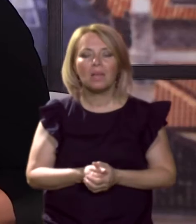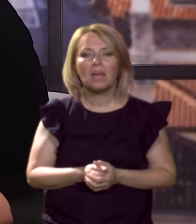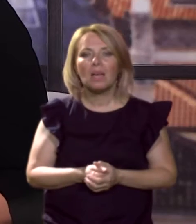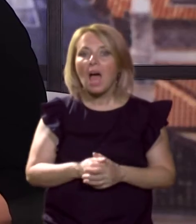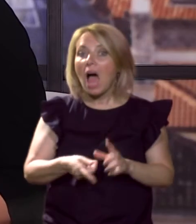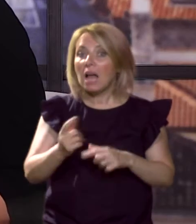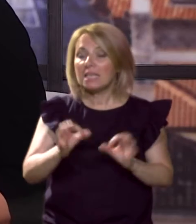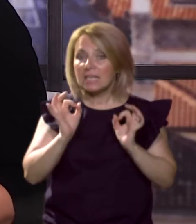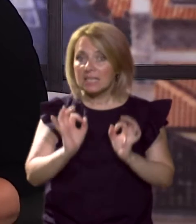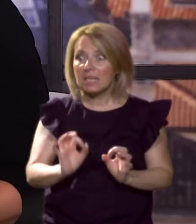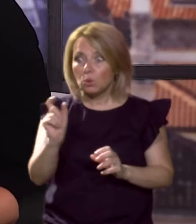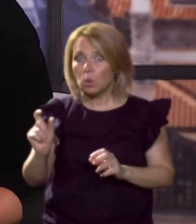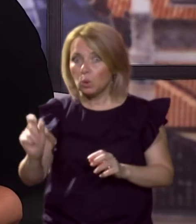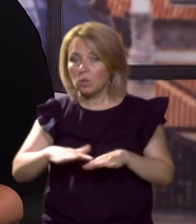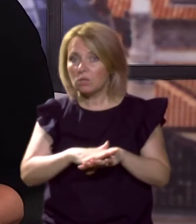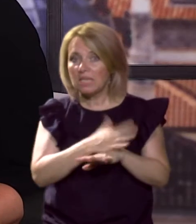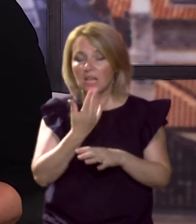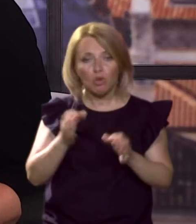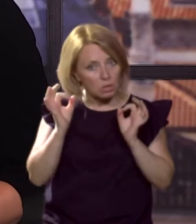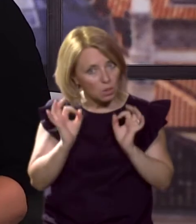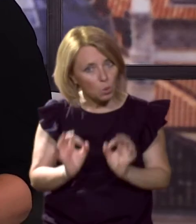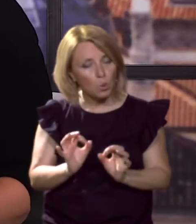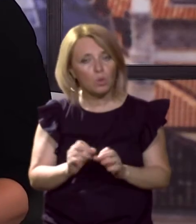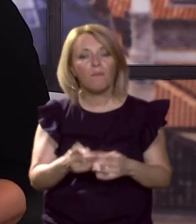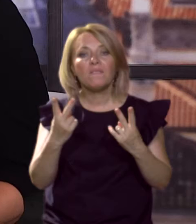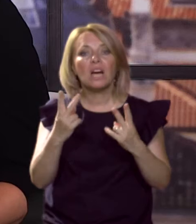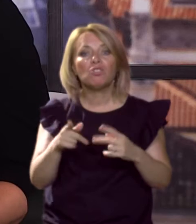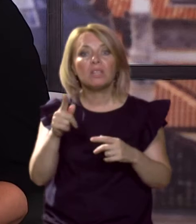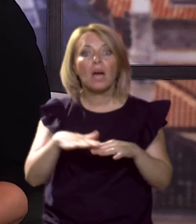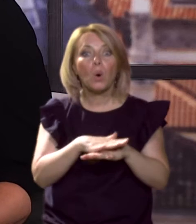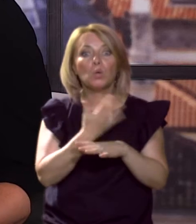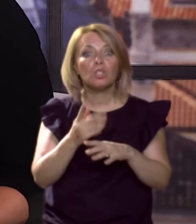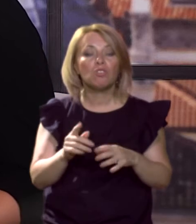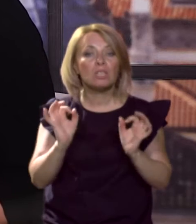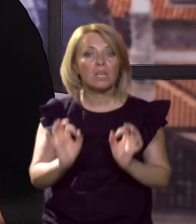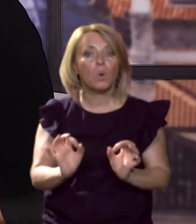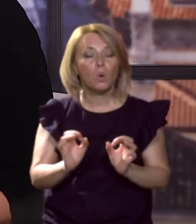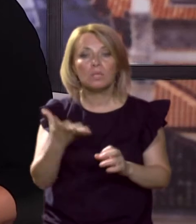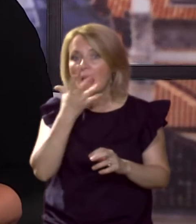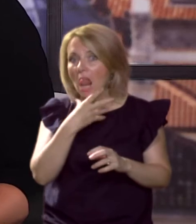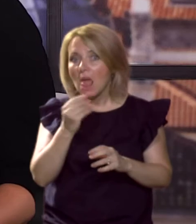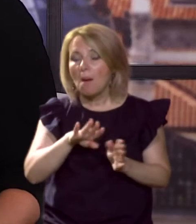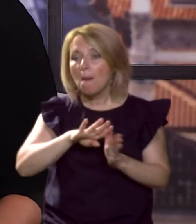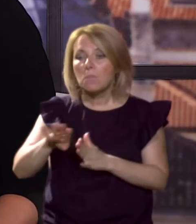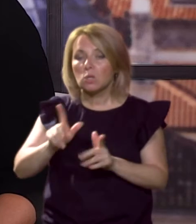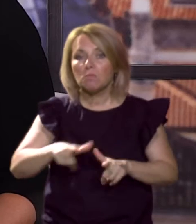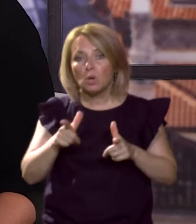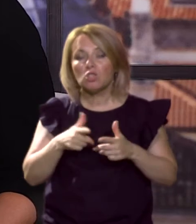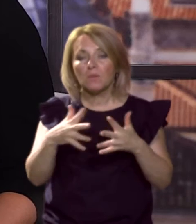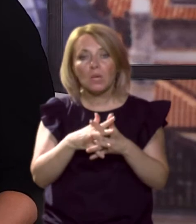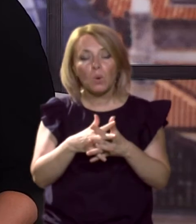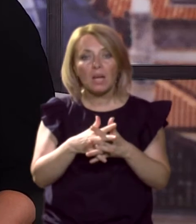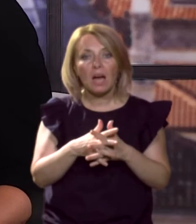Ali se sigurno ljudi osjećaju sigurnije. I važno je taj osjećaj nesigurnosti, lijep je. Pogotovo i kad živite